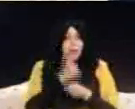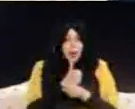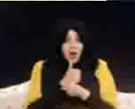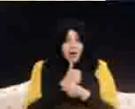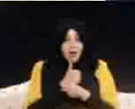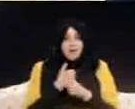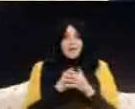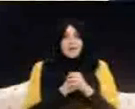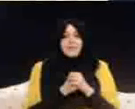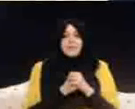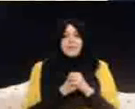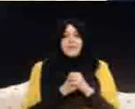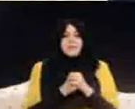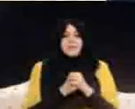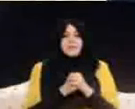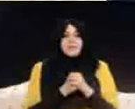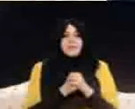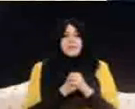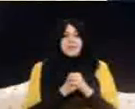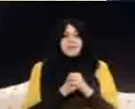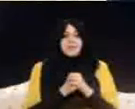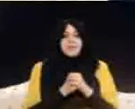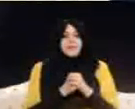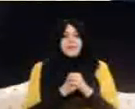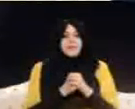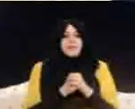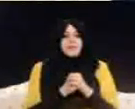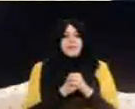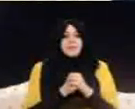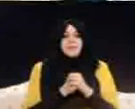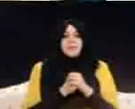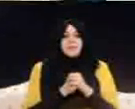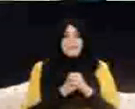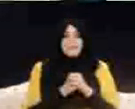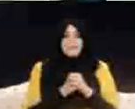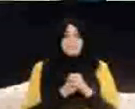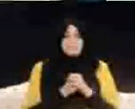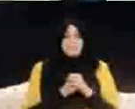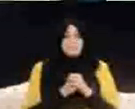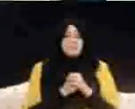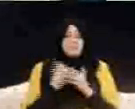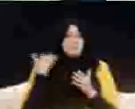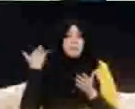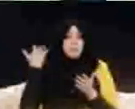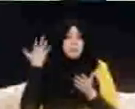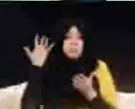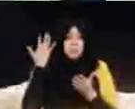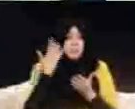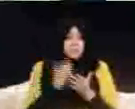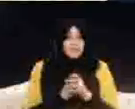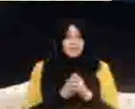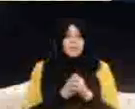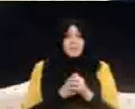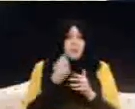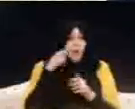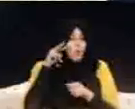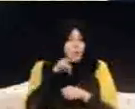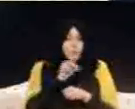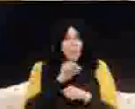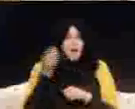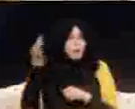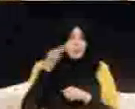أكبر. بذلك الزيت إلى يوم الناس هذا. الله أكبر. يعني شيء شاهدناه ورأيناه،